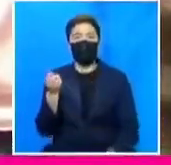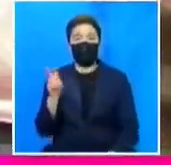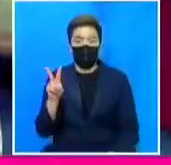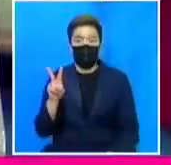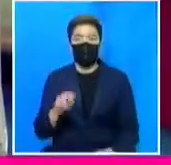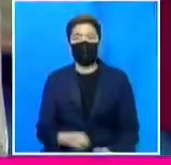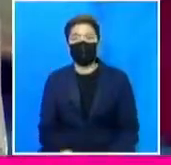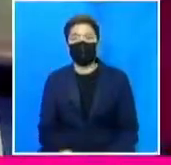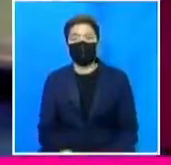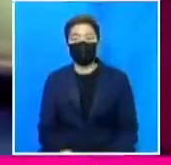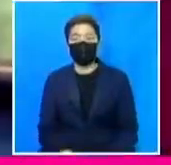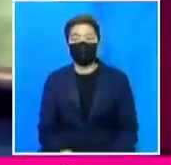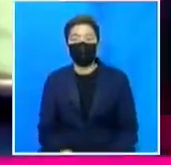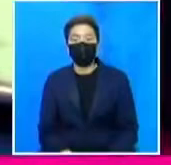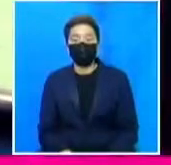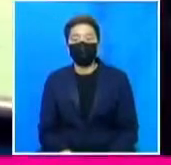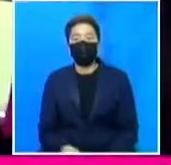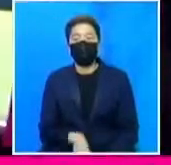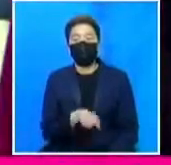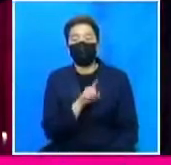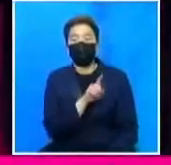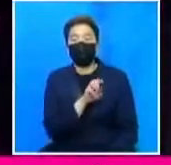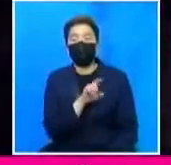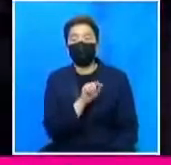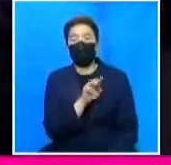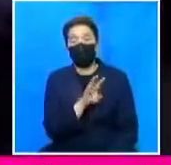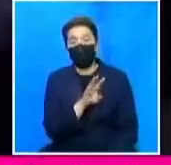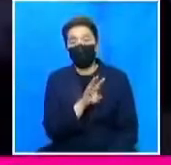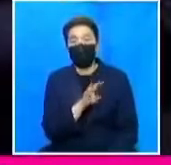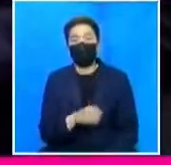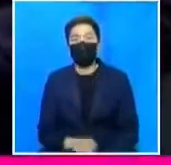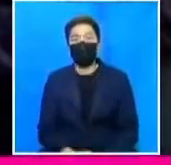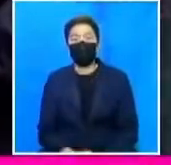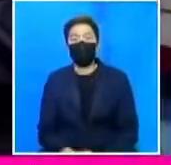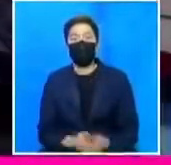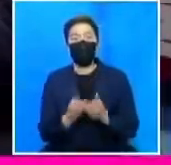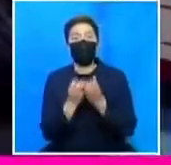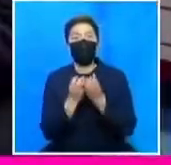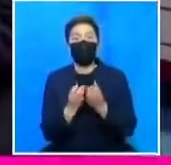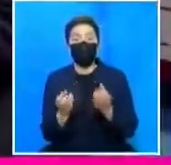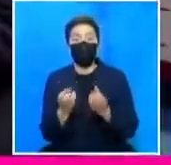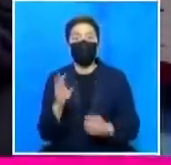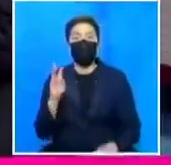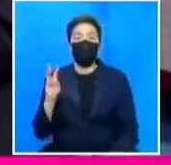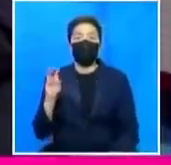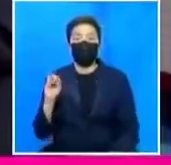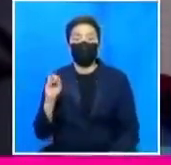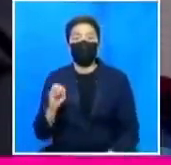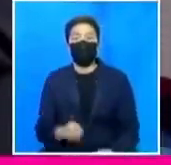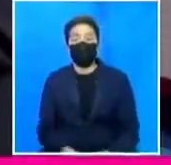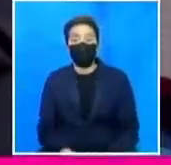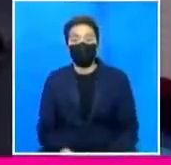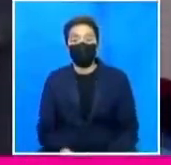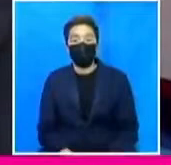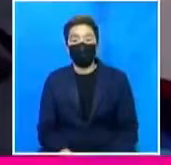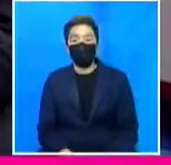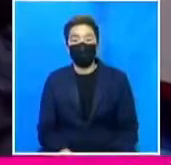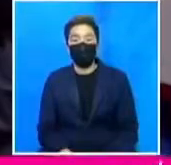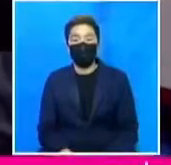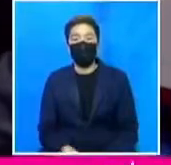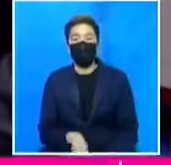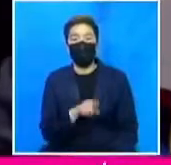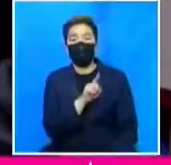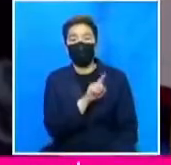กงวดที่124จำนวน60ลูกงวด